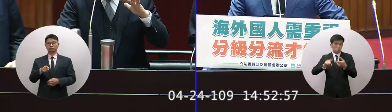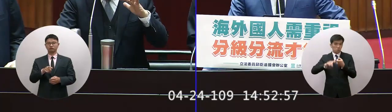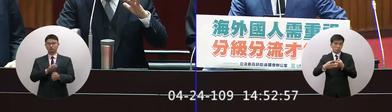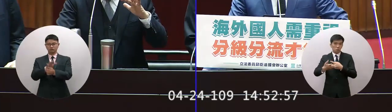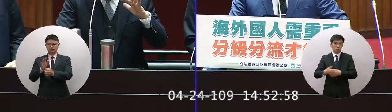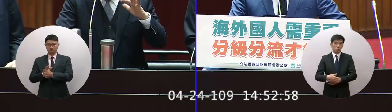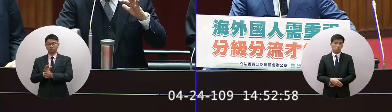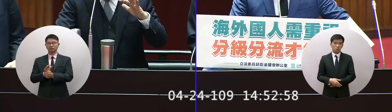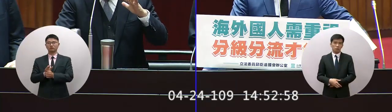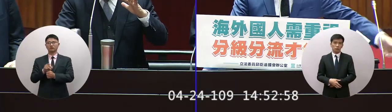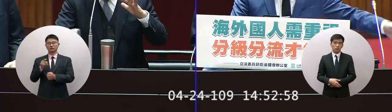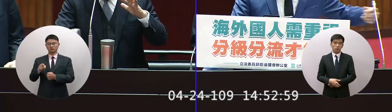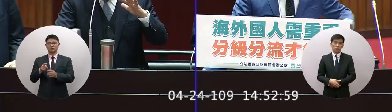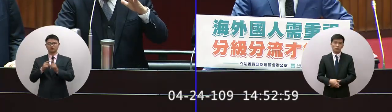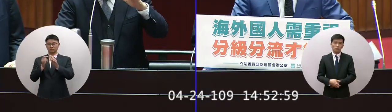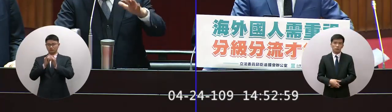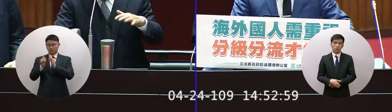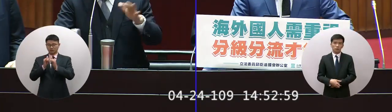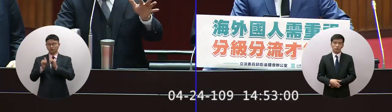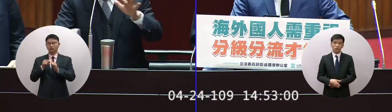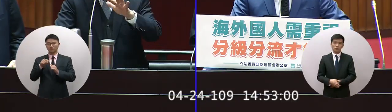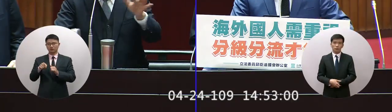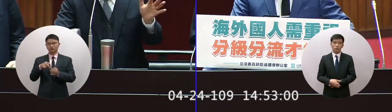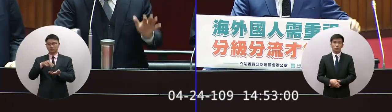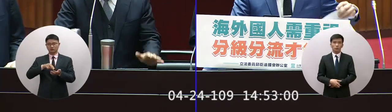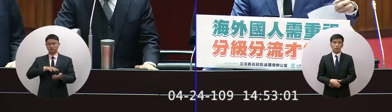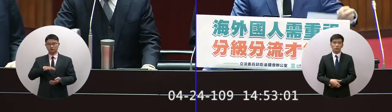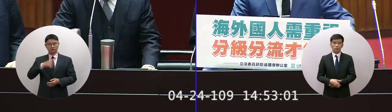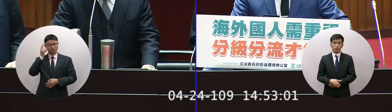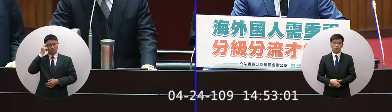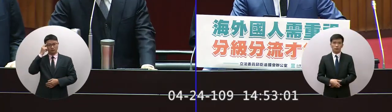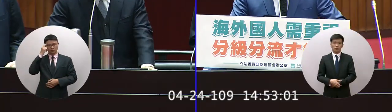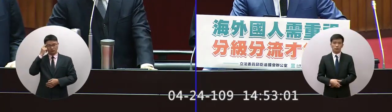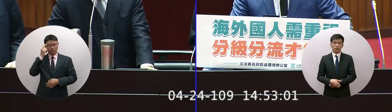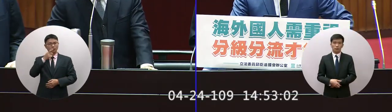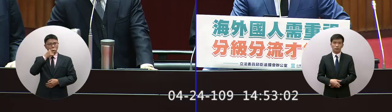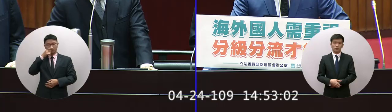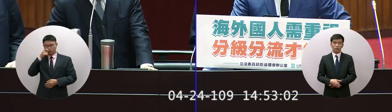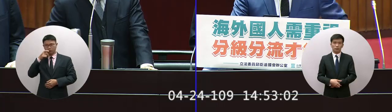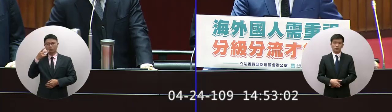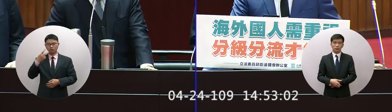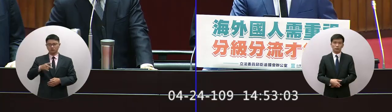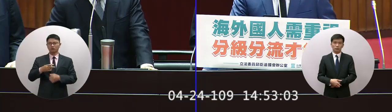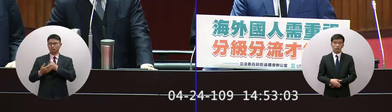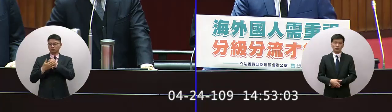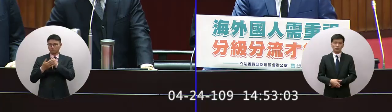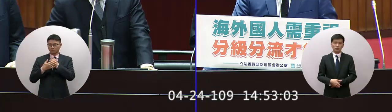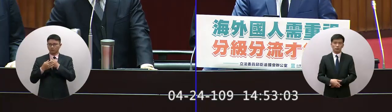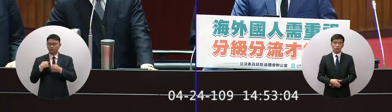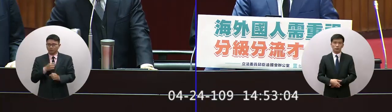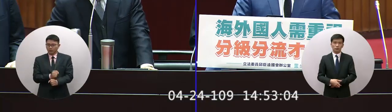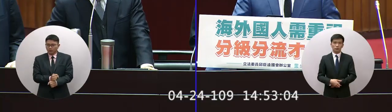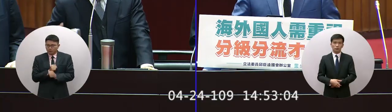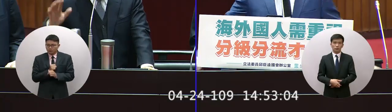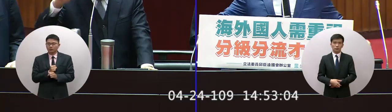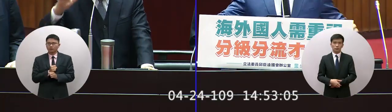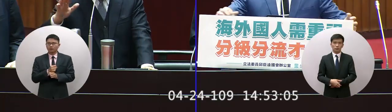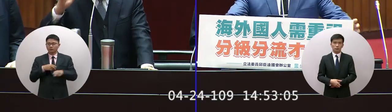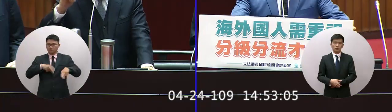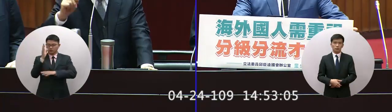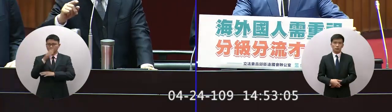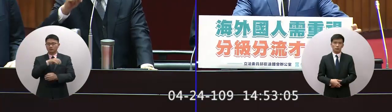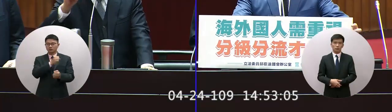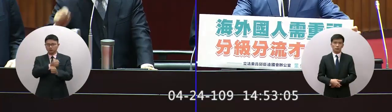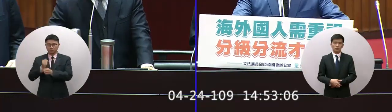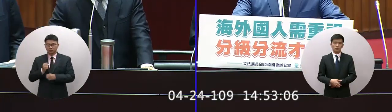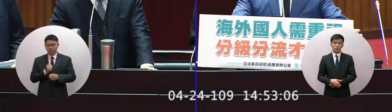民意代表的立场吼，最高民意代表，你会当咧观察啊，各方面啊，甲阮斗注意啊，搁指教啊，互伊进